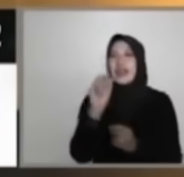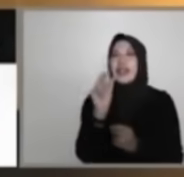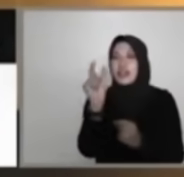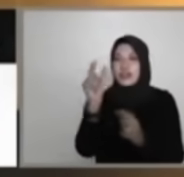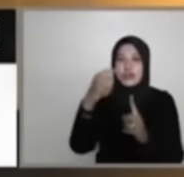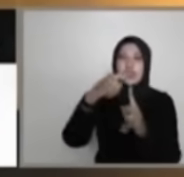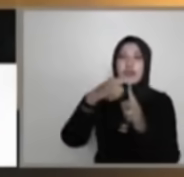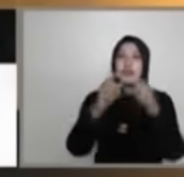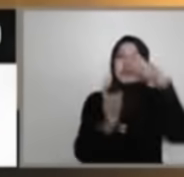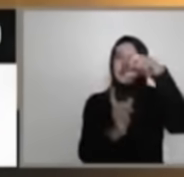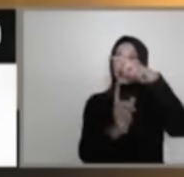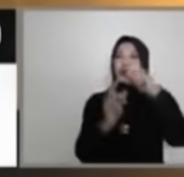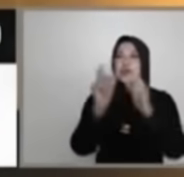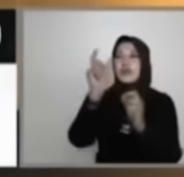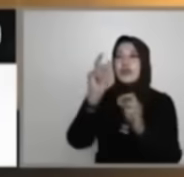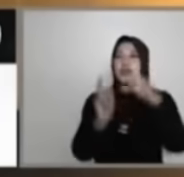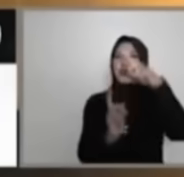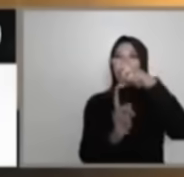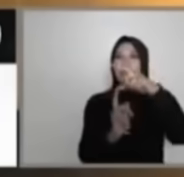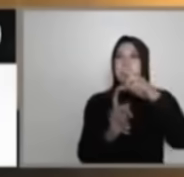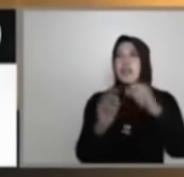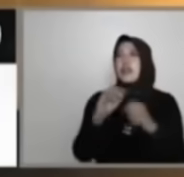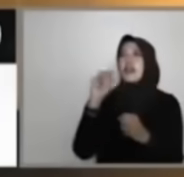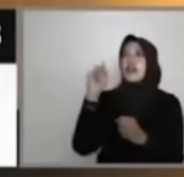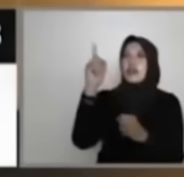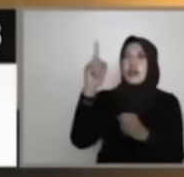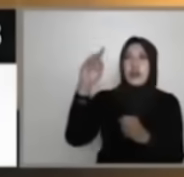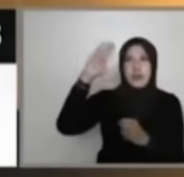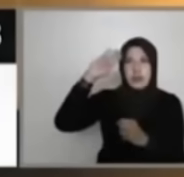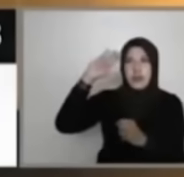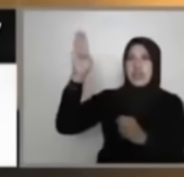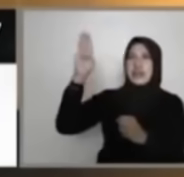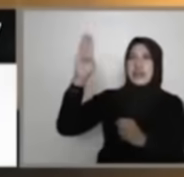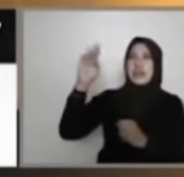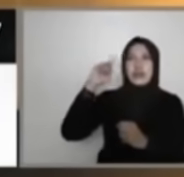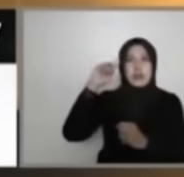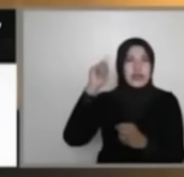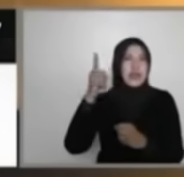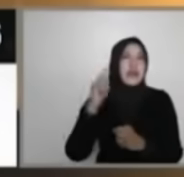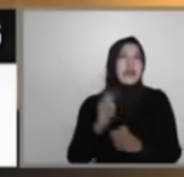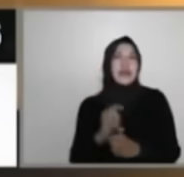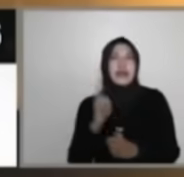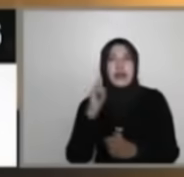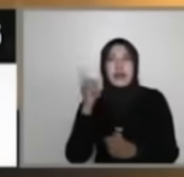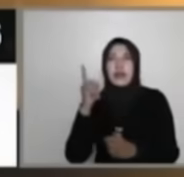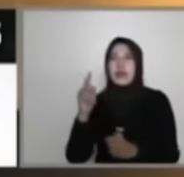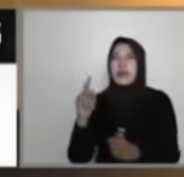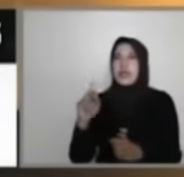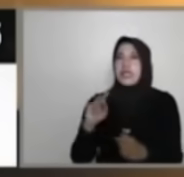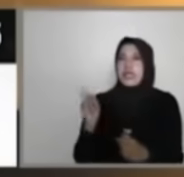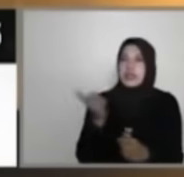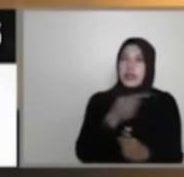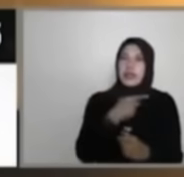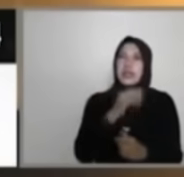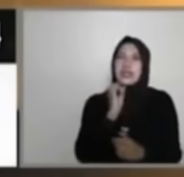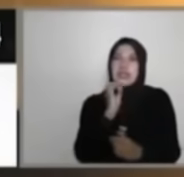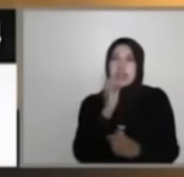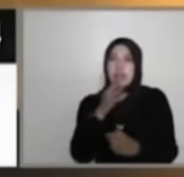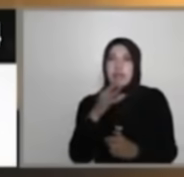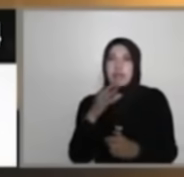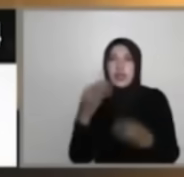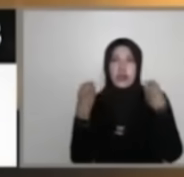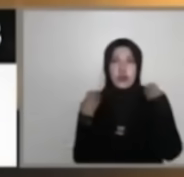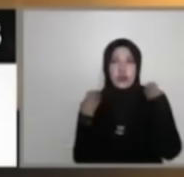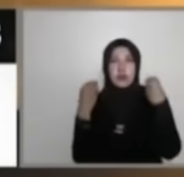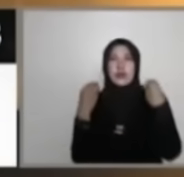OSIS adalah hak prerogatif daripada seorang presiden. Ini perlu kita ketahui. Kami seperti